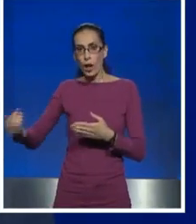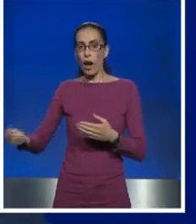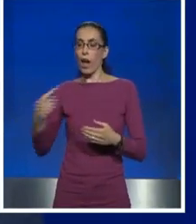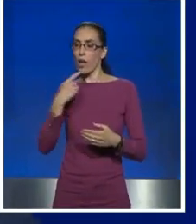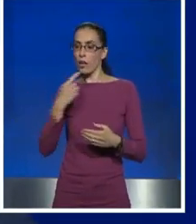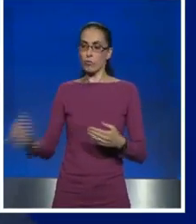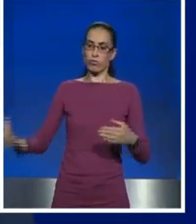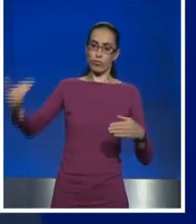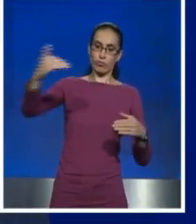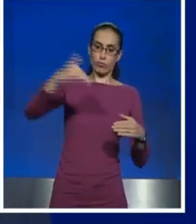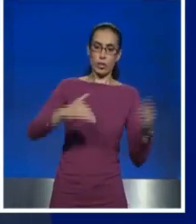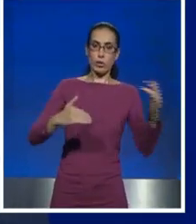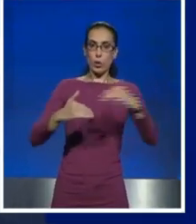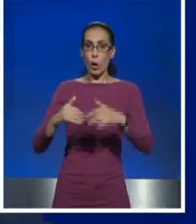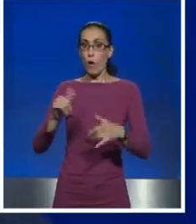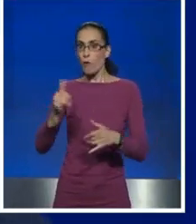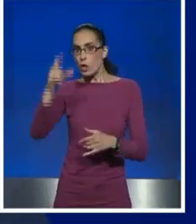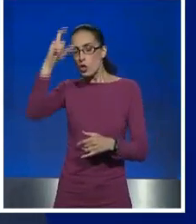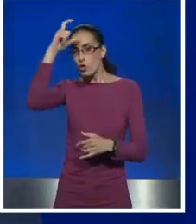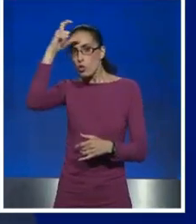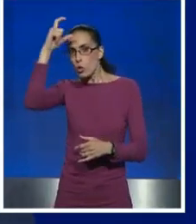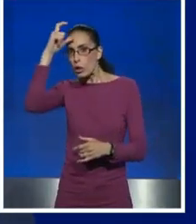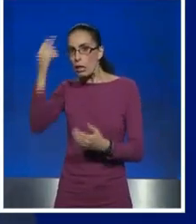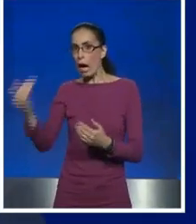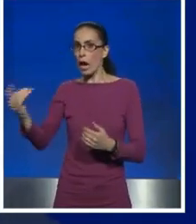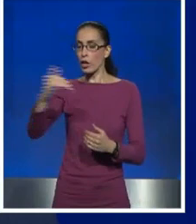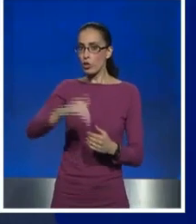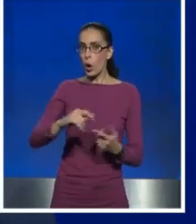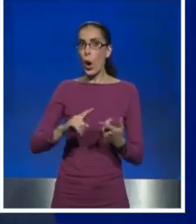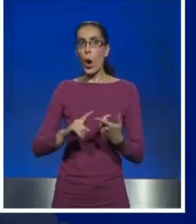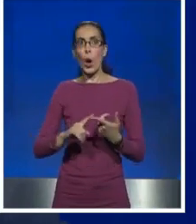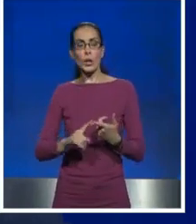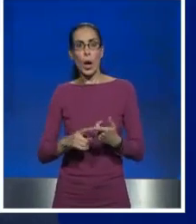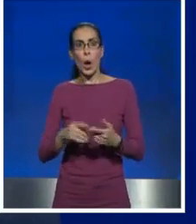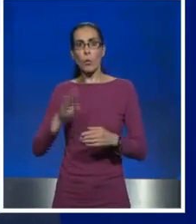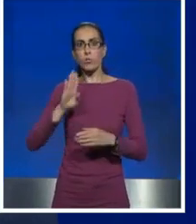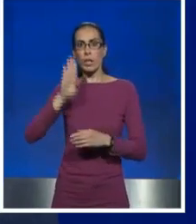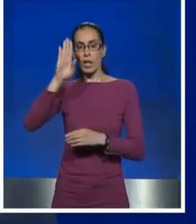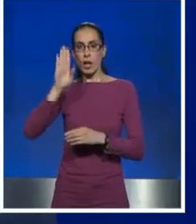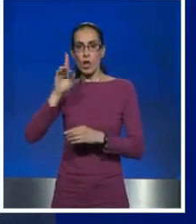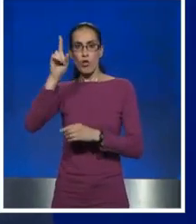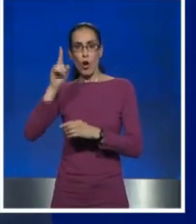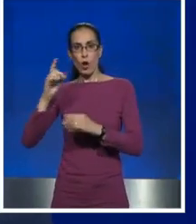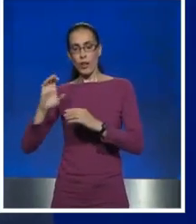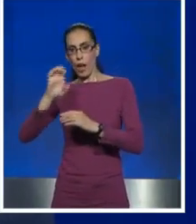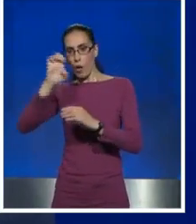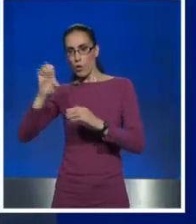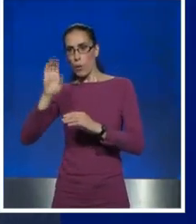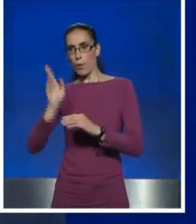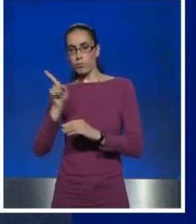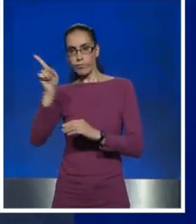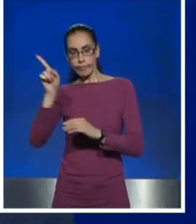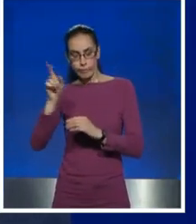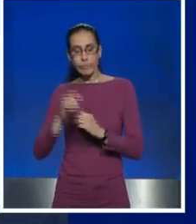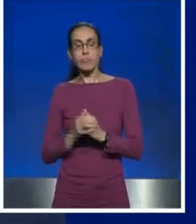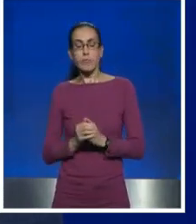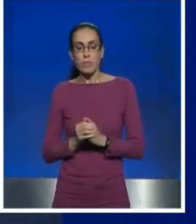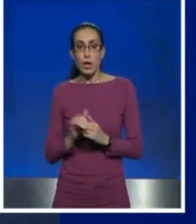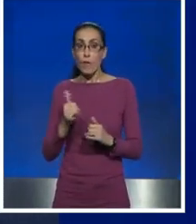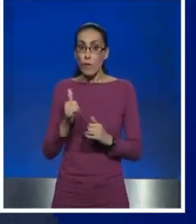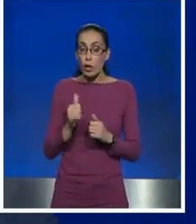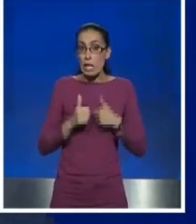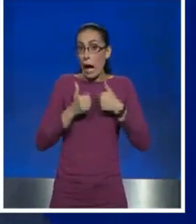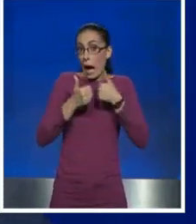illi forsi ndaħlu t-Turkija, hemm il-pajjiżi fil-Balkani wkoll. Qabel ma ndaħlu pajjiżi oħra. Mhux aħjar forsi